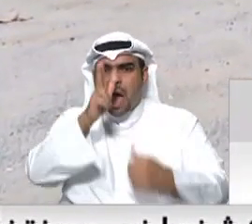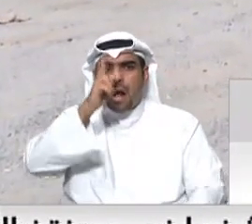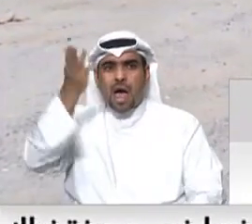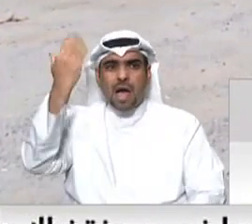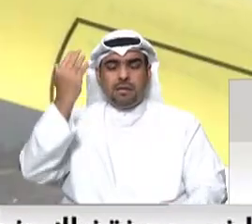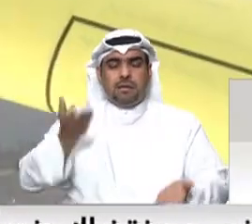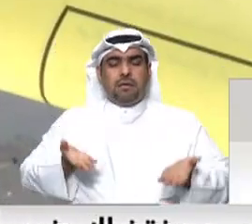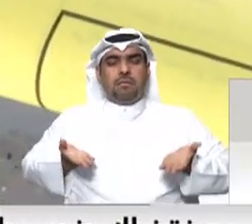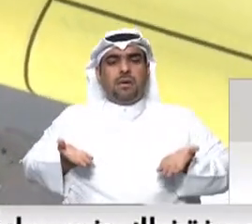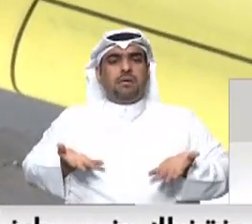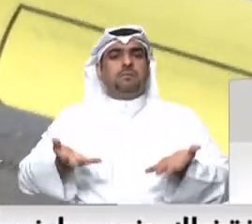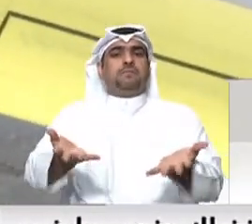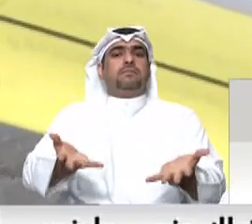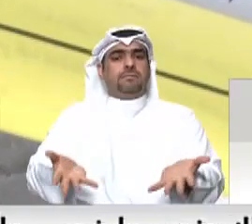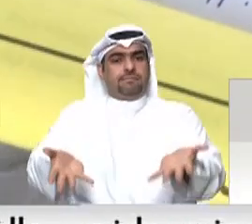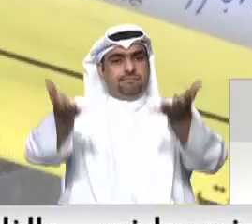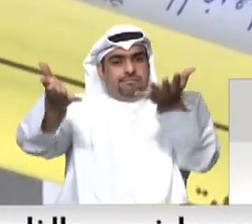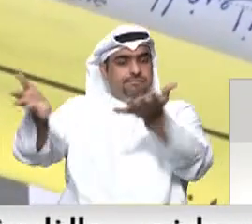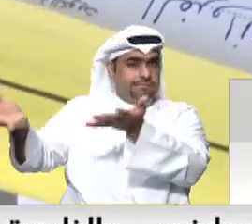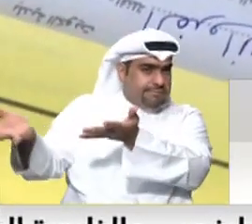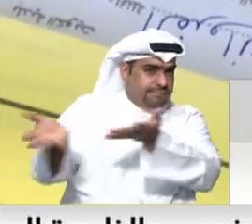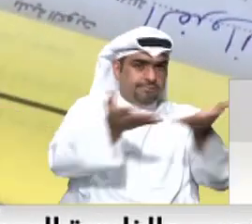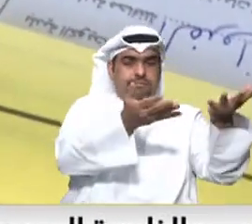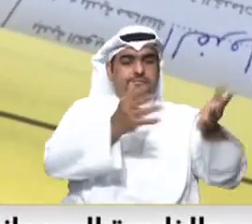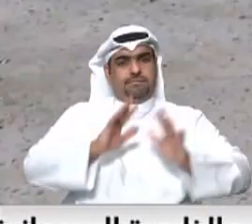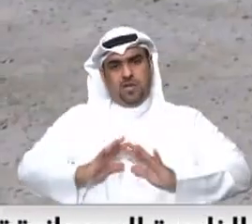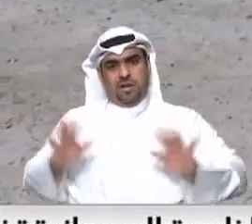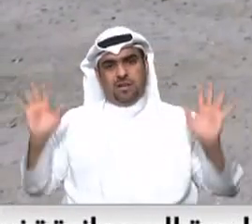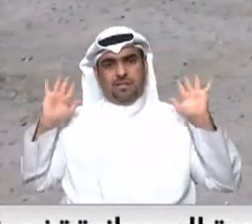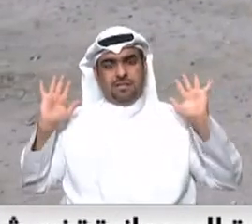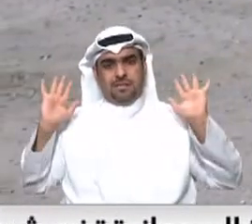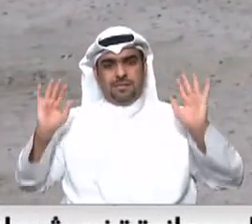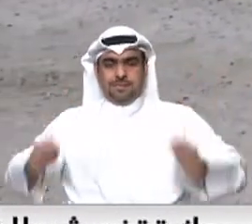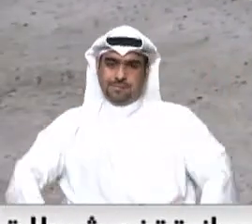الساحات الترابية والعديد من التعديات